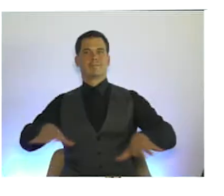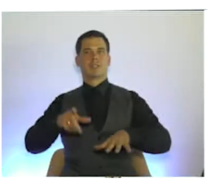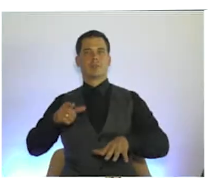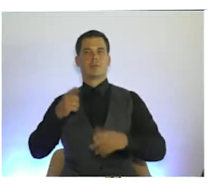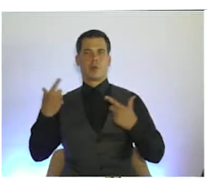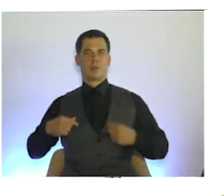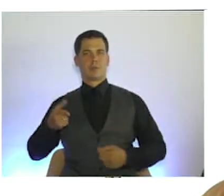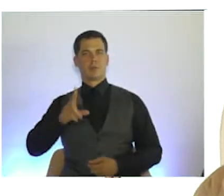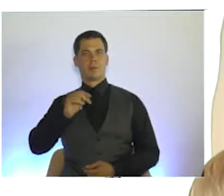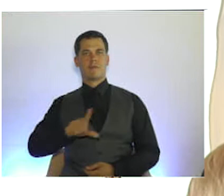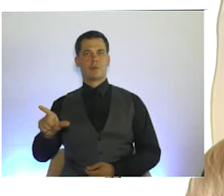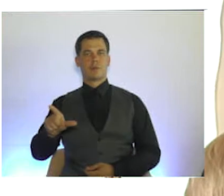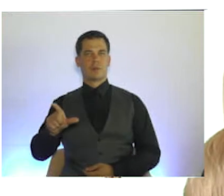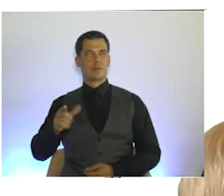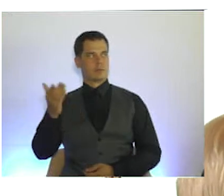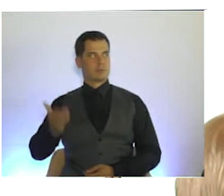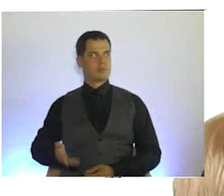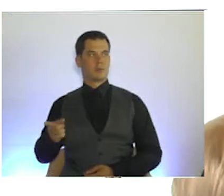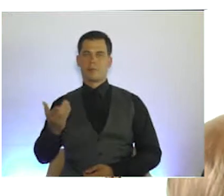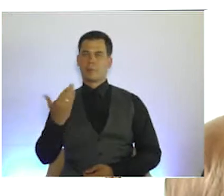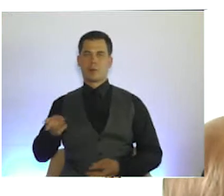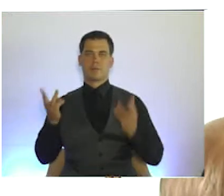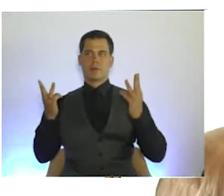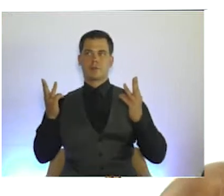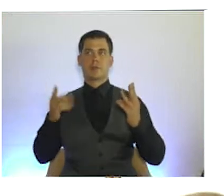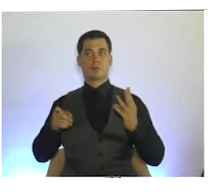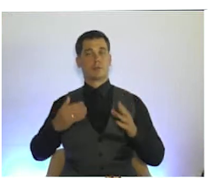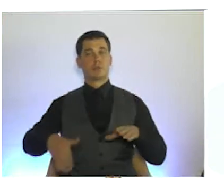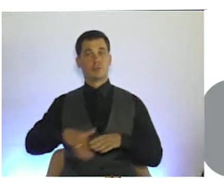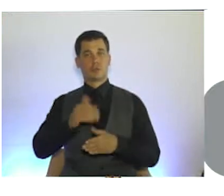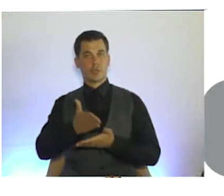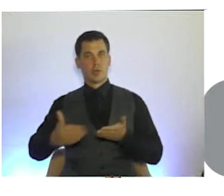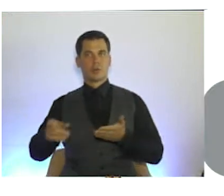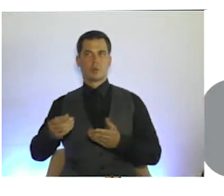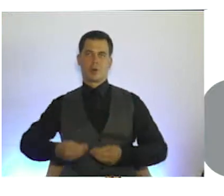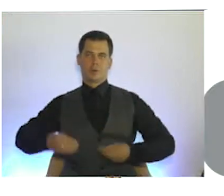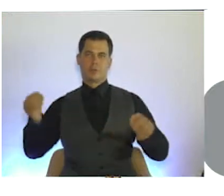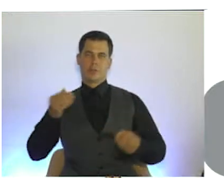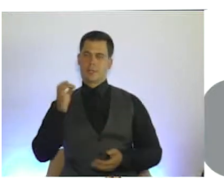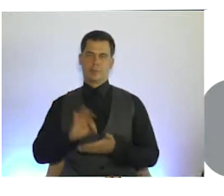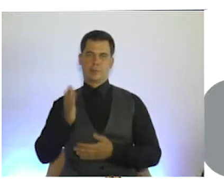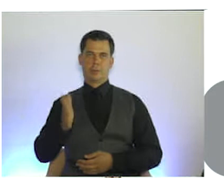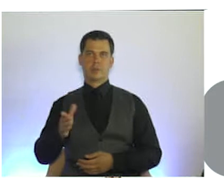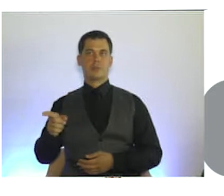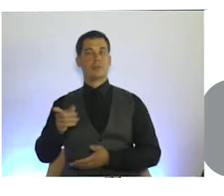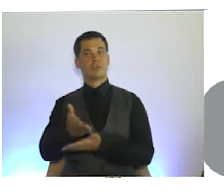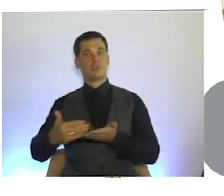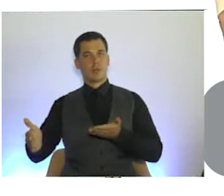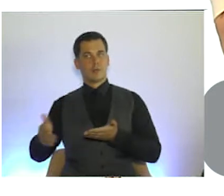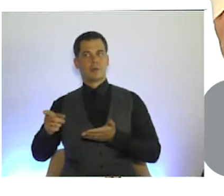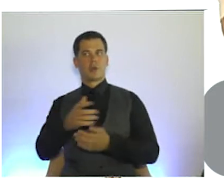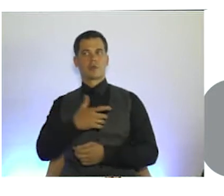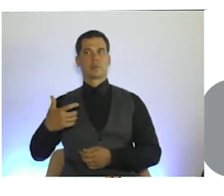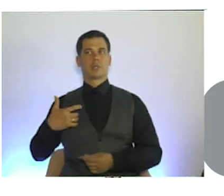Zaczynamy debatę numer dwa naszego dzisiejszego spotkania w studio B. Tym razem będzie ta